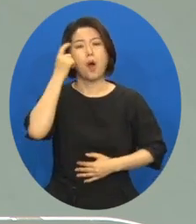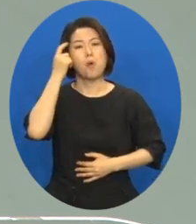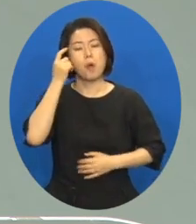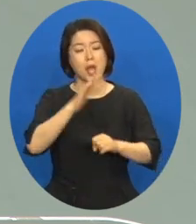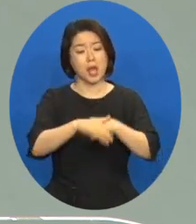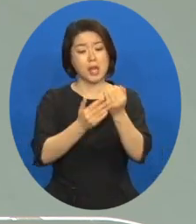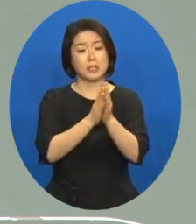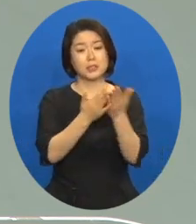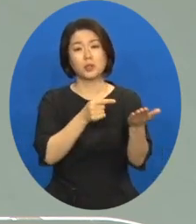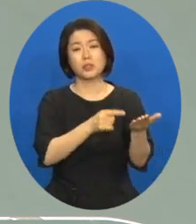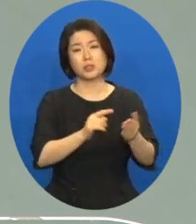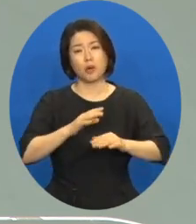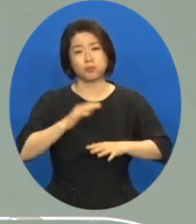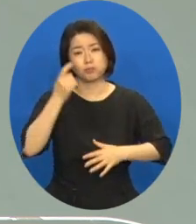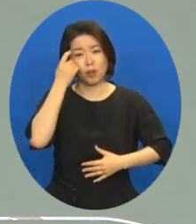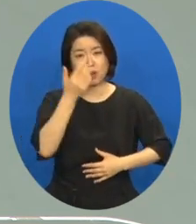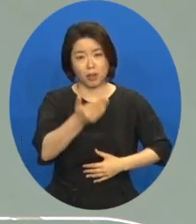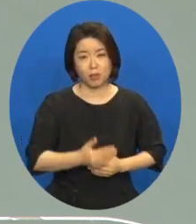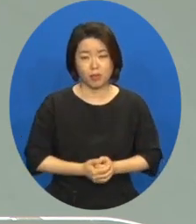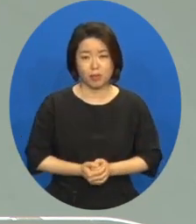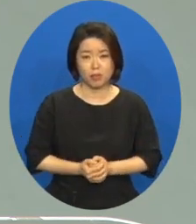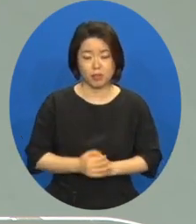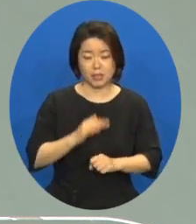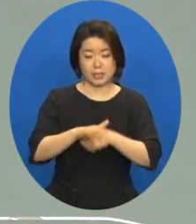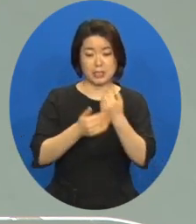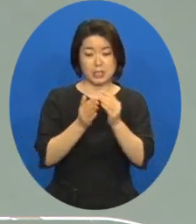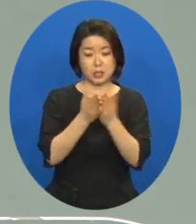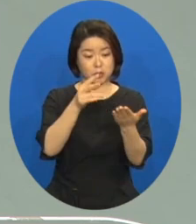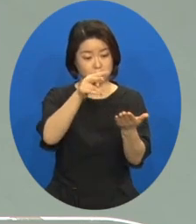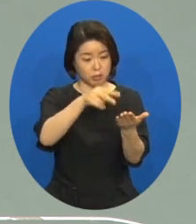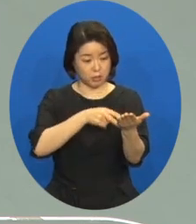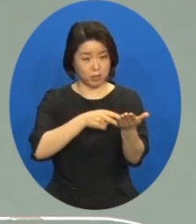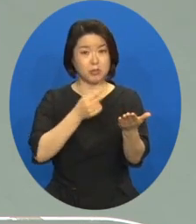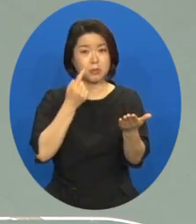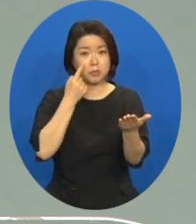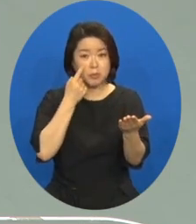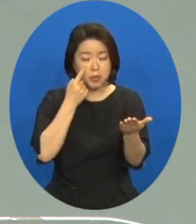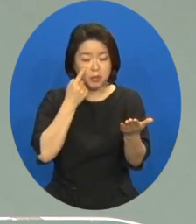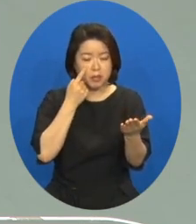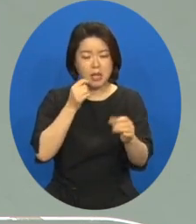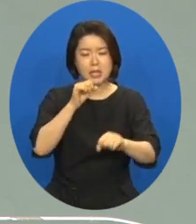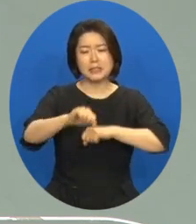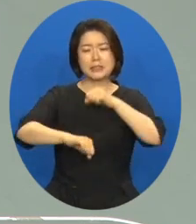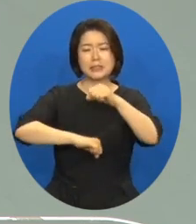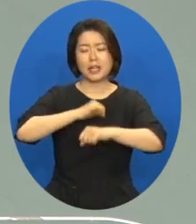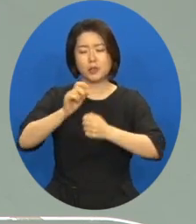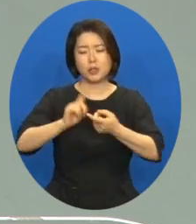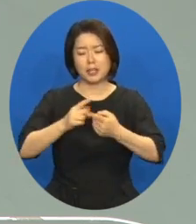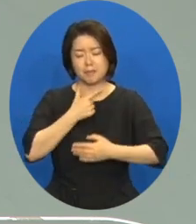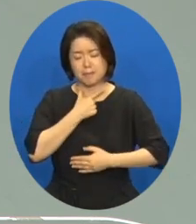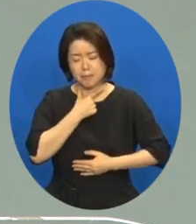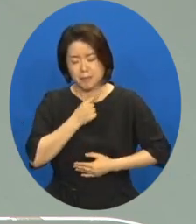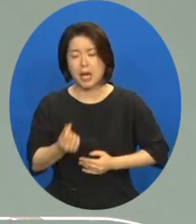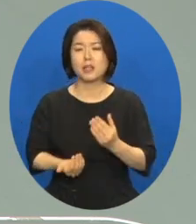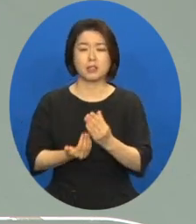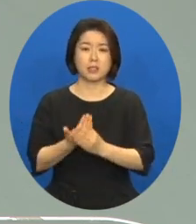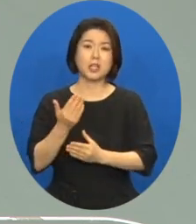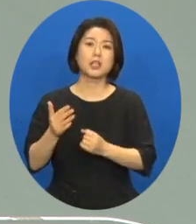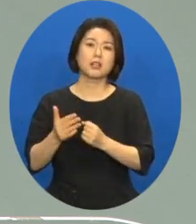성경책을 무서워하지요? 성경책을 읽으면 자유에 대한 갈망이 일어나니까.